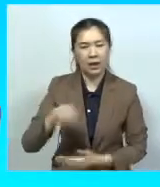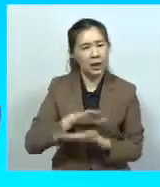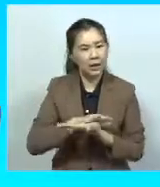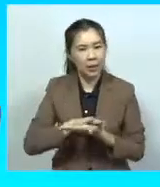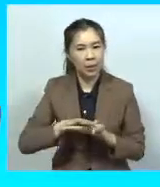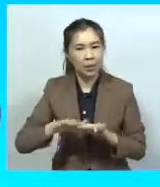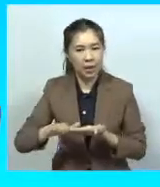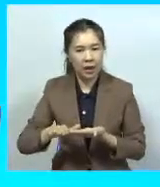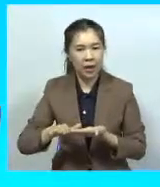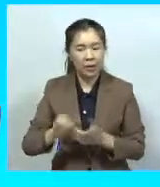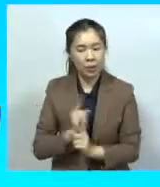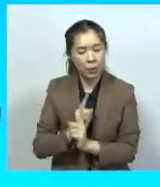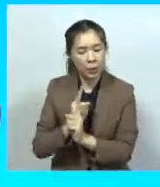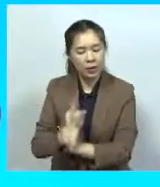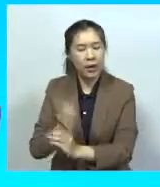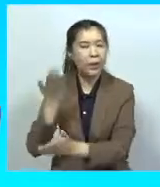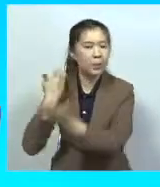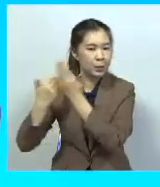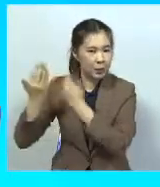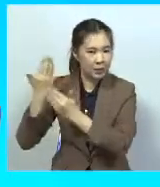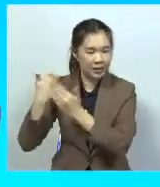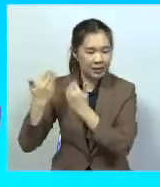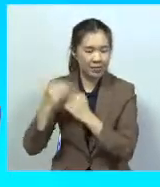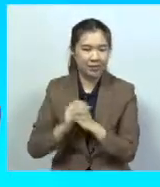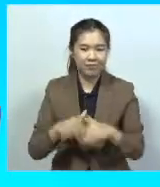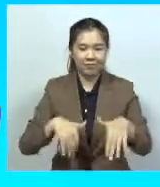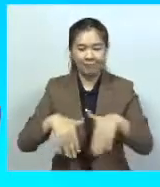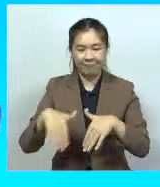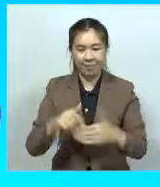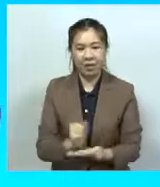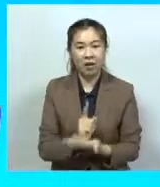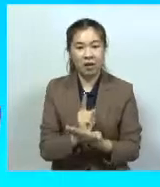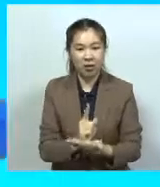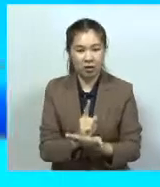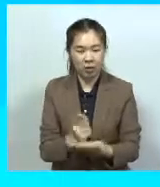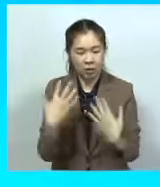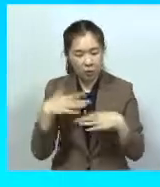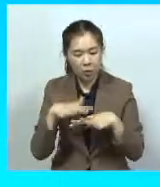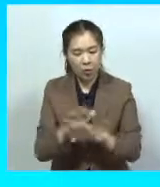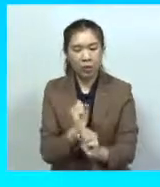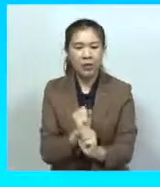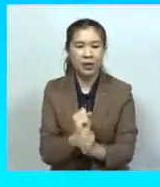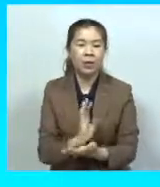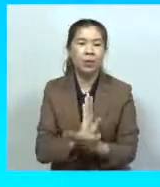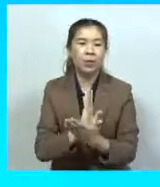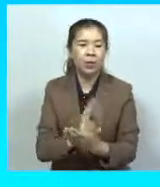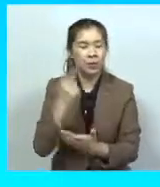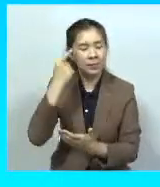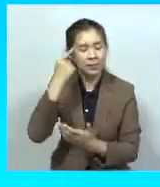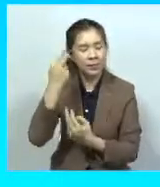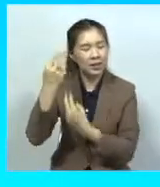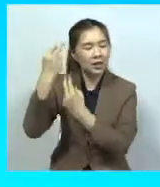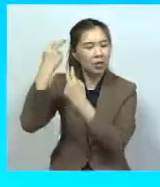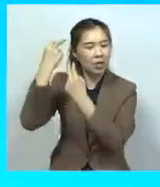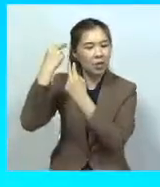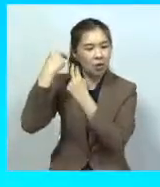แล้วก็เน้นสืบทอดประเพณีอันดีงามนะคะประชาชนไปลอยกระทงที่สำคัญคือจะได้เข้าวัดทำบุญด้วยได้รำลึกถึงบุญคุณของพ